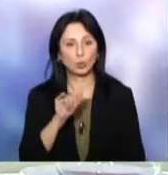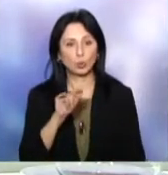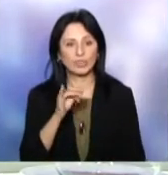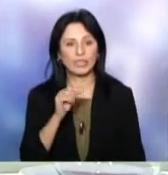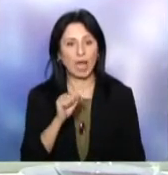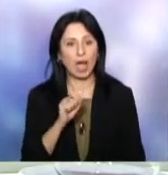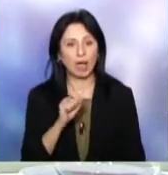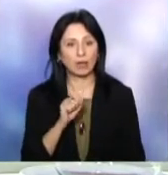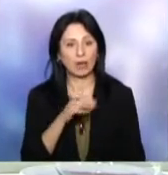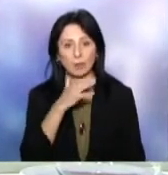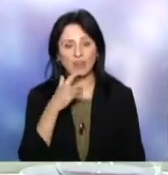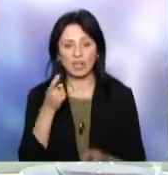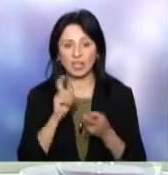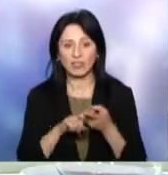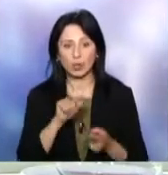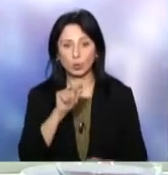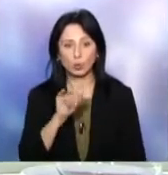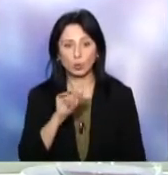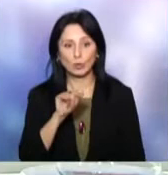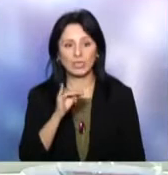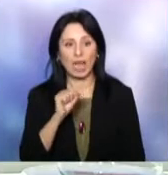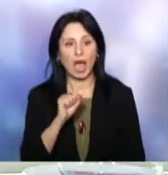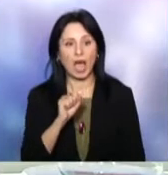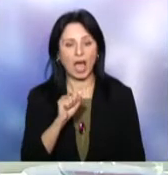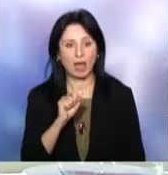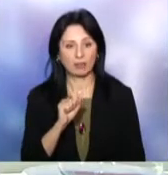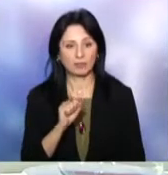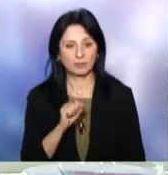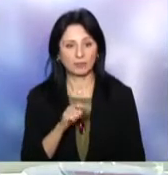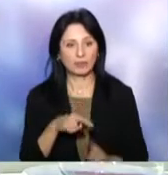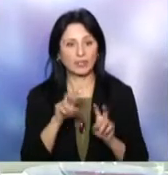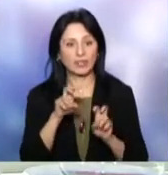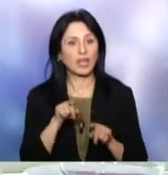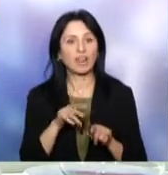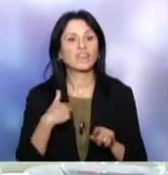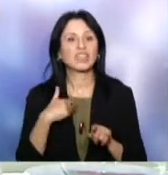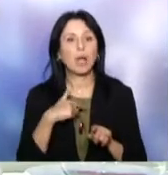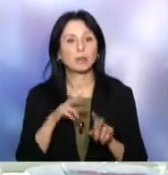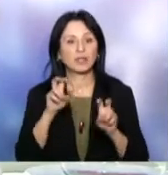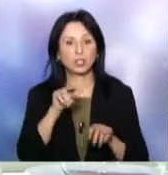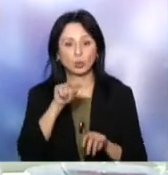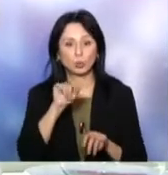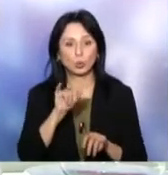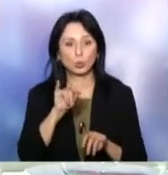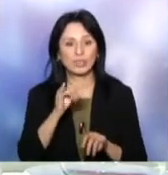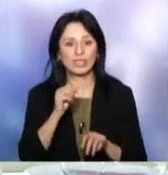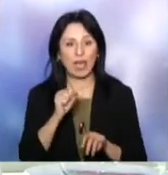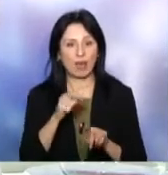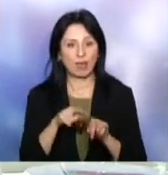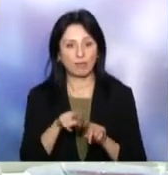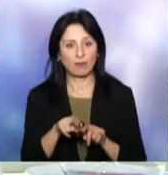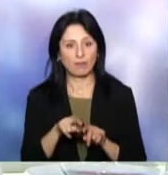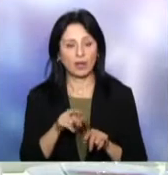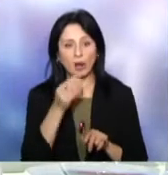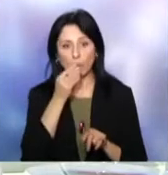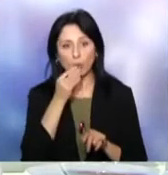კანის ჯამთელობა ბევრად არის დამოკიდებული თუთიაზე. ჩვენ არაერთხელ გვითქვამს და მე სიამოვნებით შეგახსენებთ, რომ ისეთი პროდუქტები,